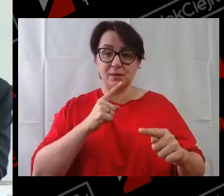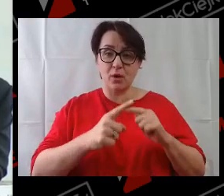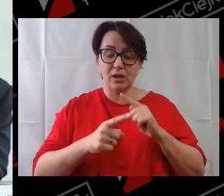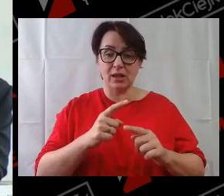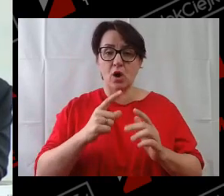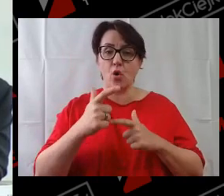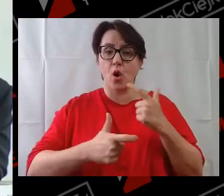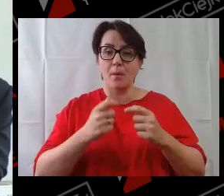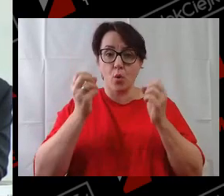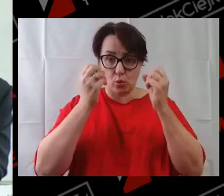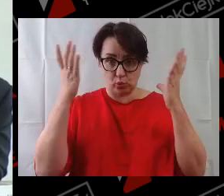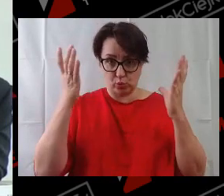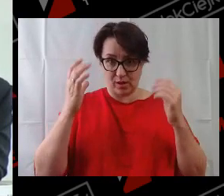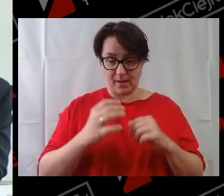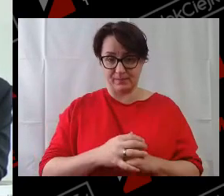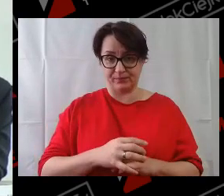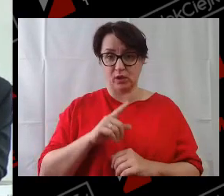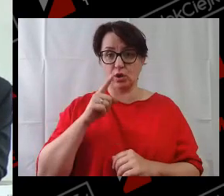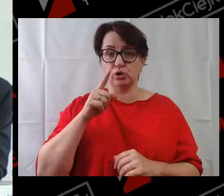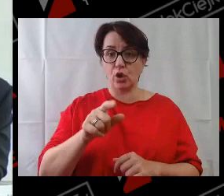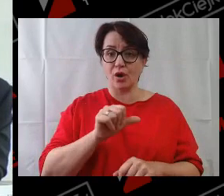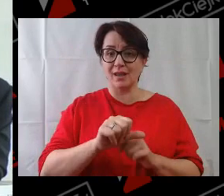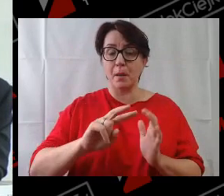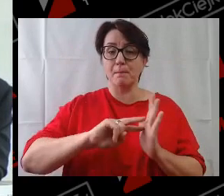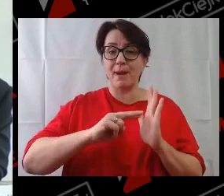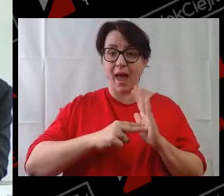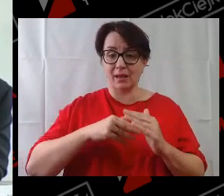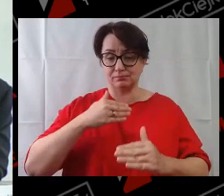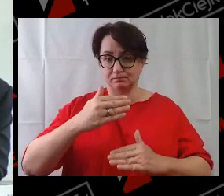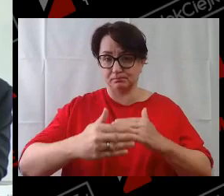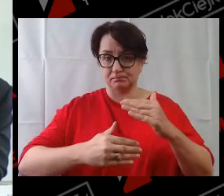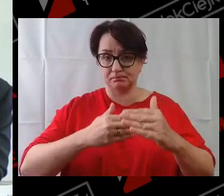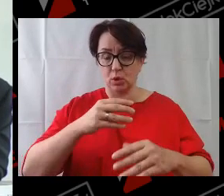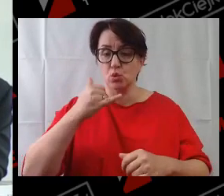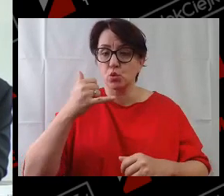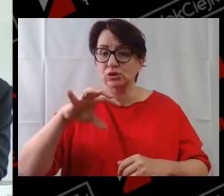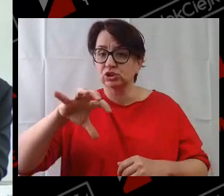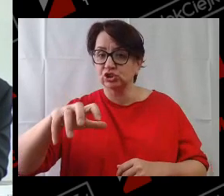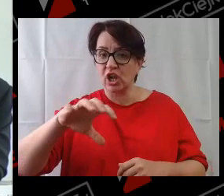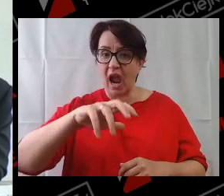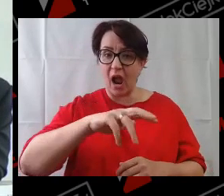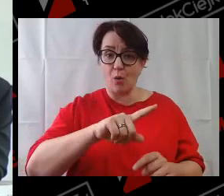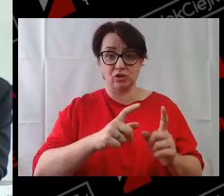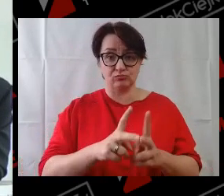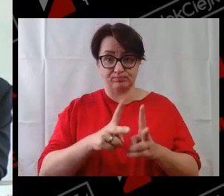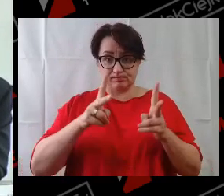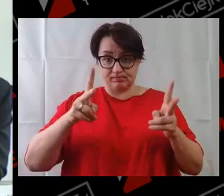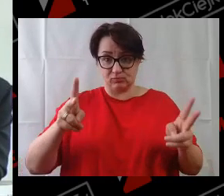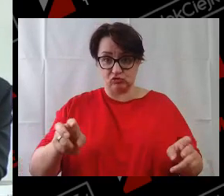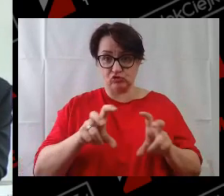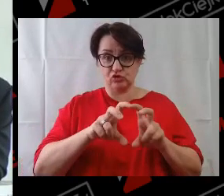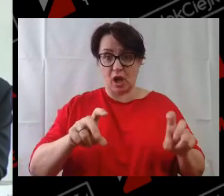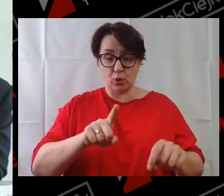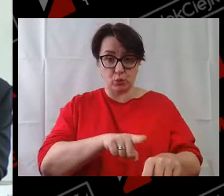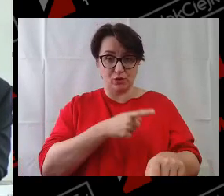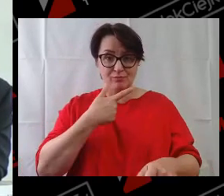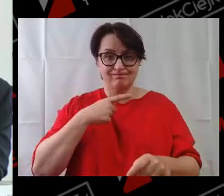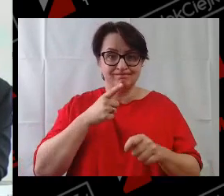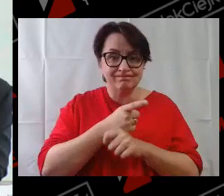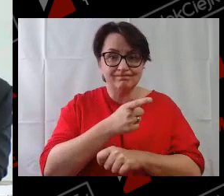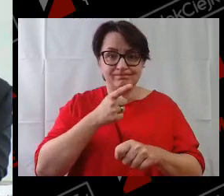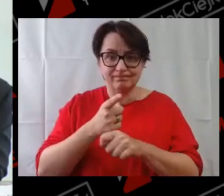i że to jest na dłuższy czas nękanie